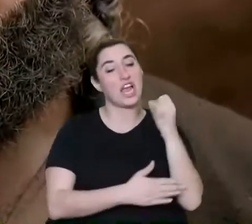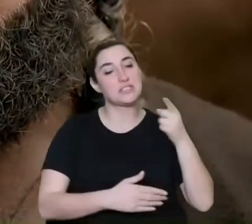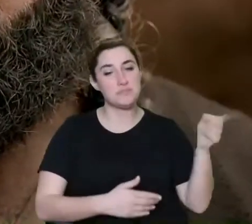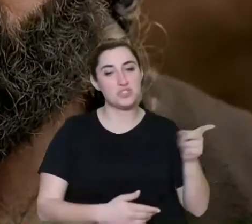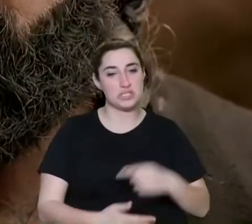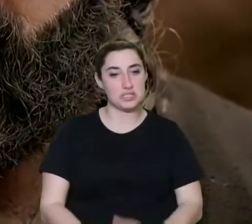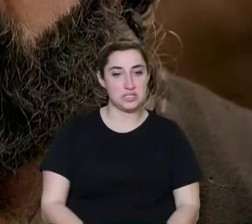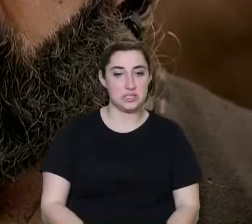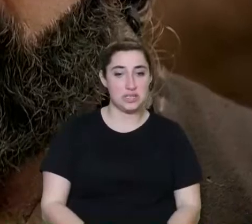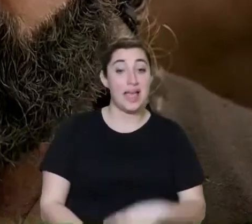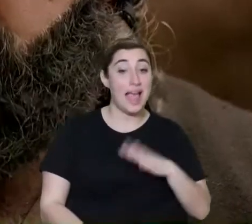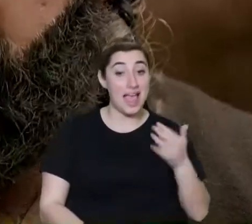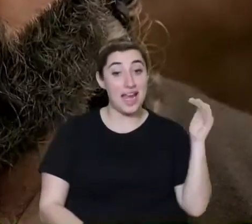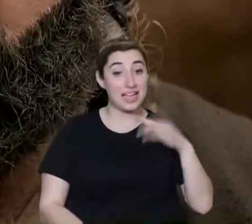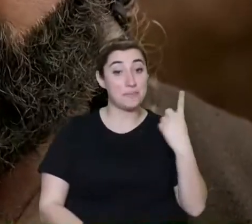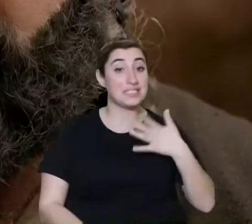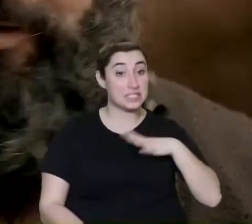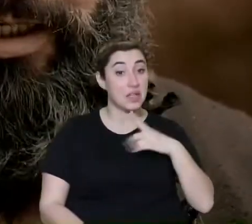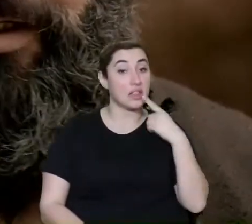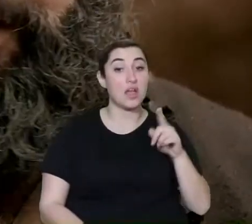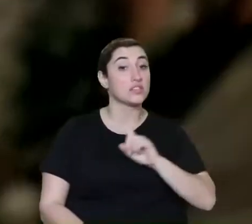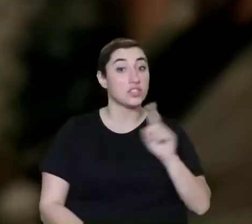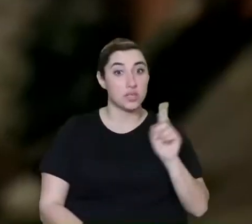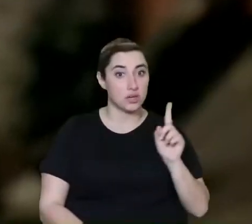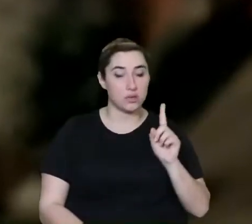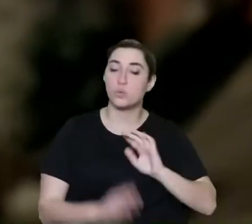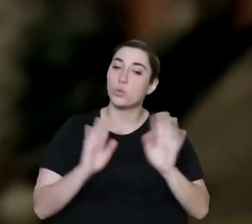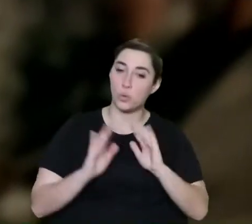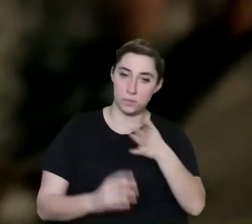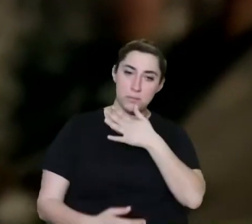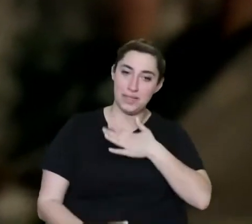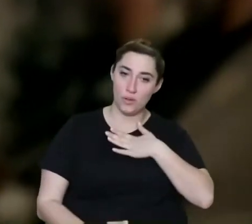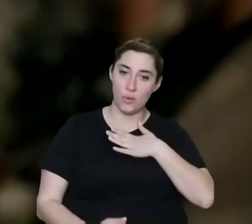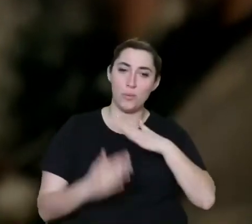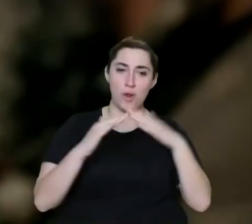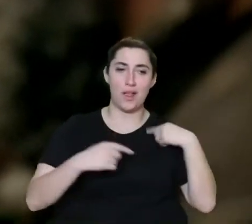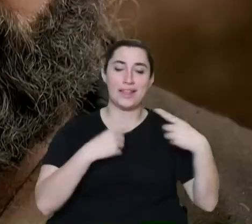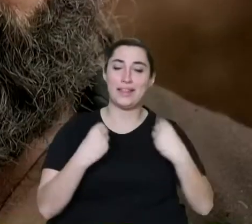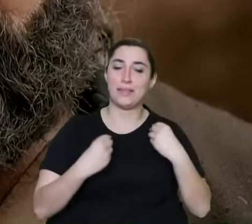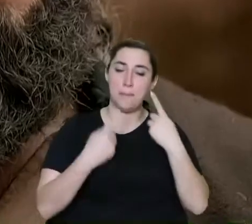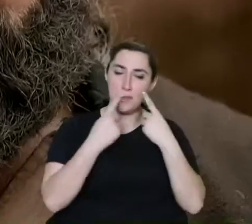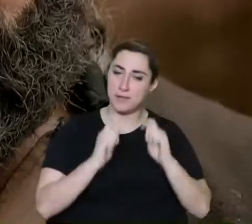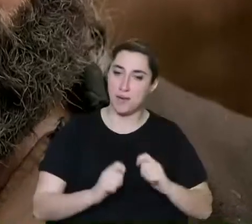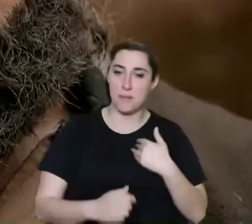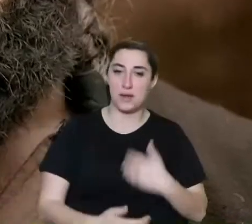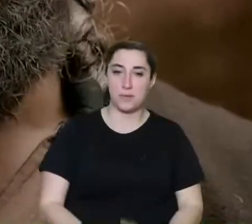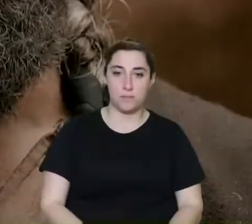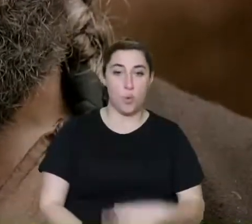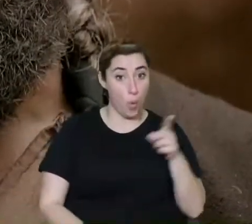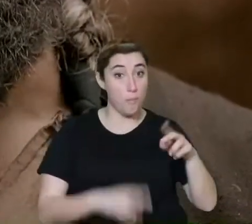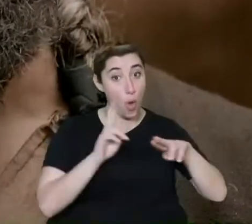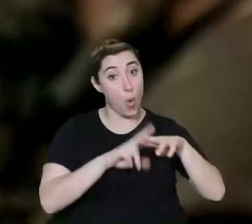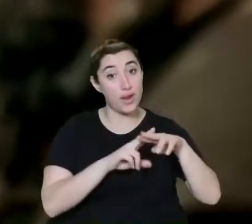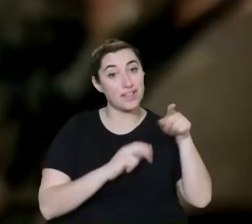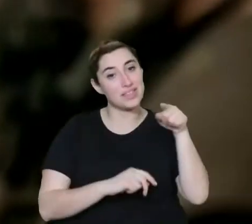biz. Eğer gelir de bir talep olursa sakın ha. Yok ağam bilirim. Dergâhla aramı iyi tutarım. Öyle mi